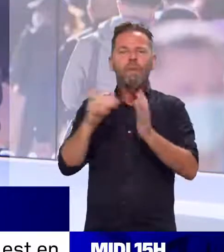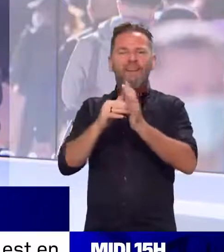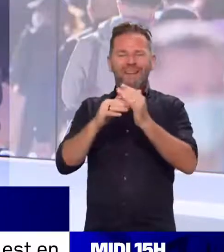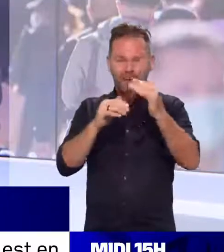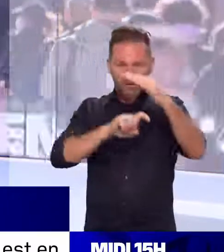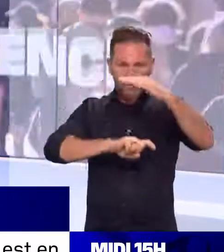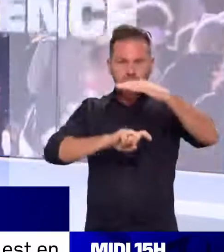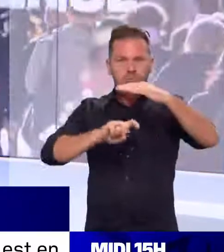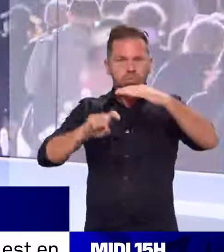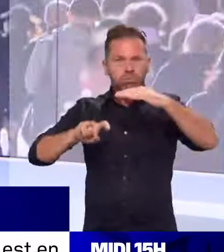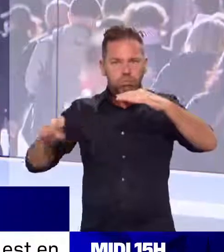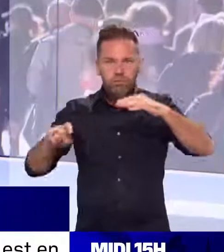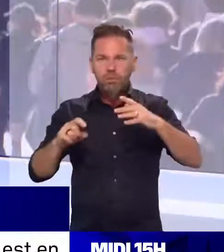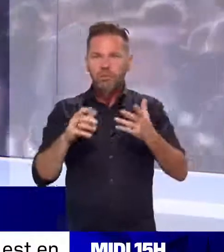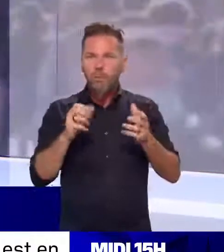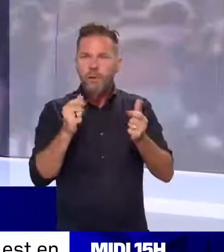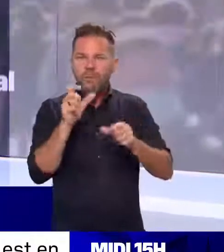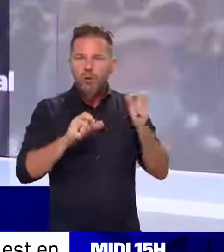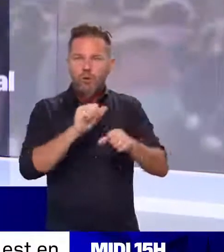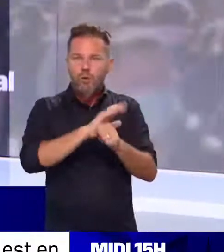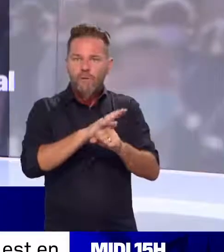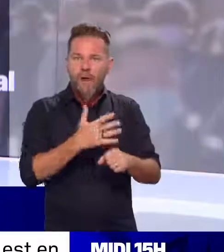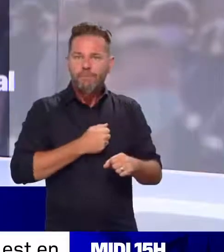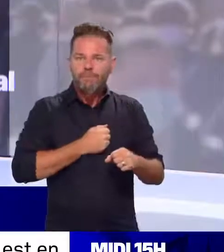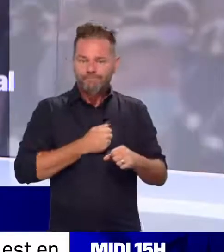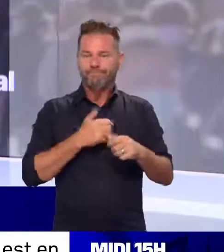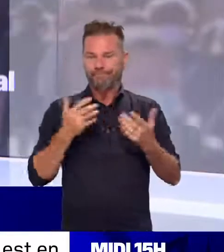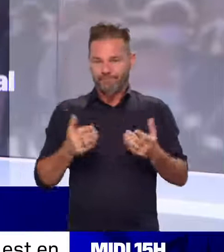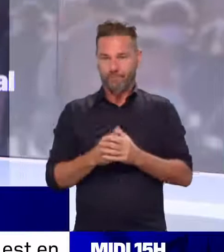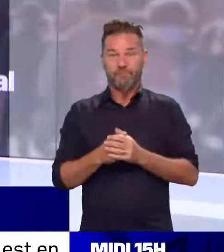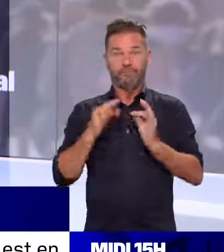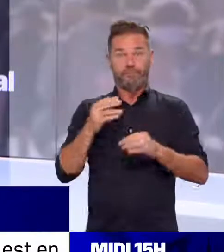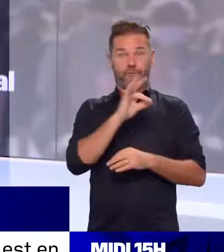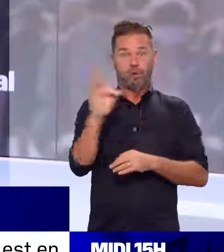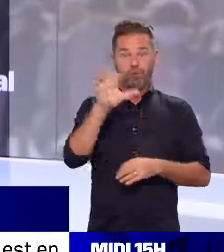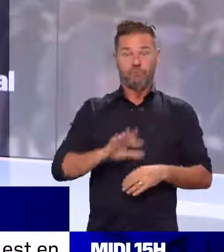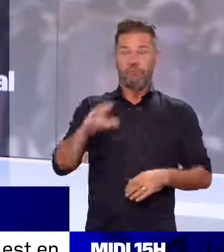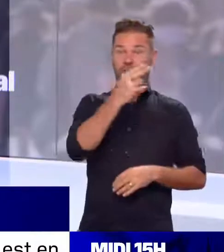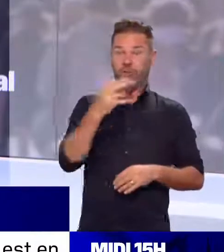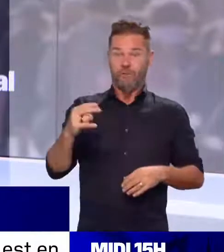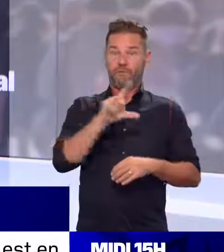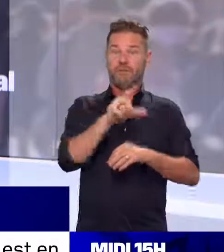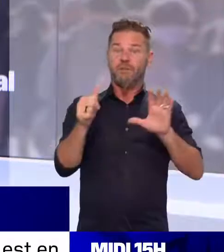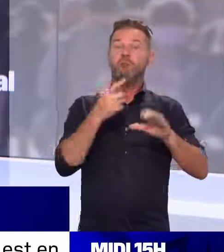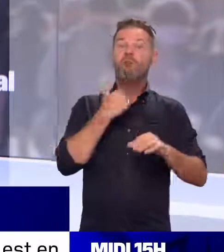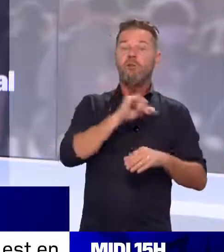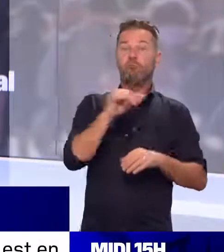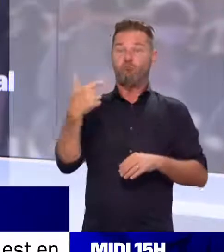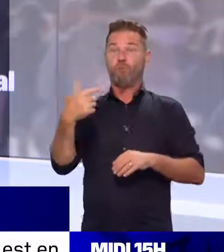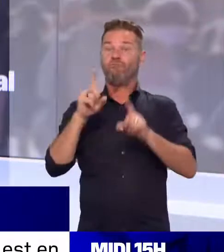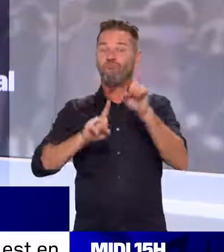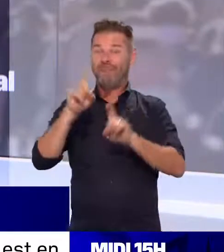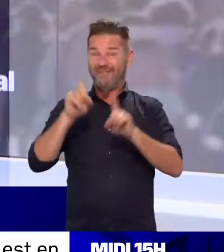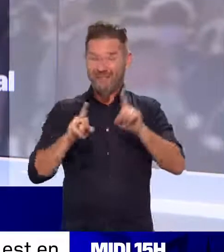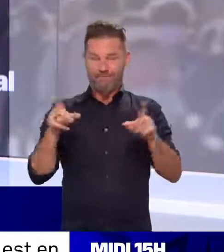rappelle, le nombre de cas positifs pour 100 000 habitants. Au niveau national, sur la semaine allant du 26 juin au 2 juillet,